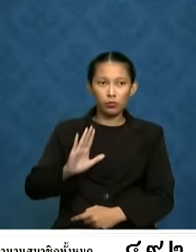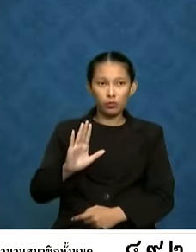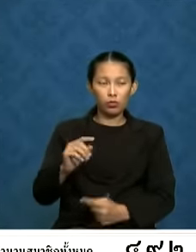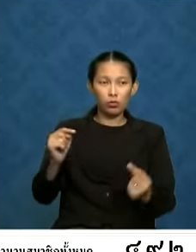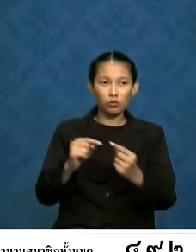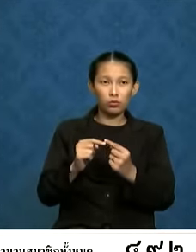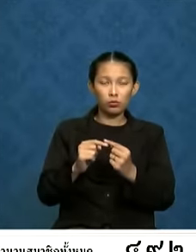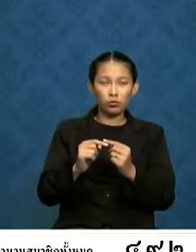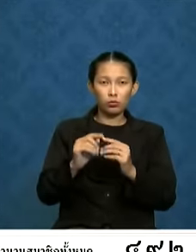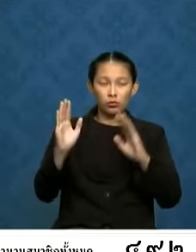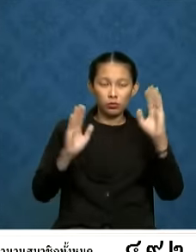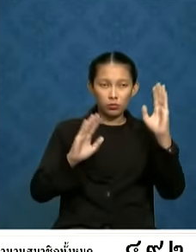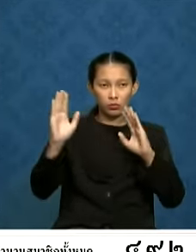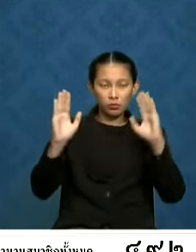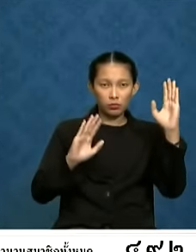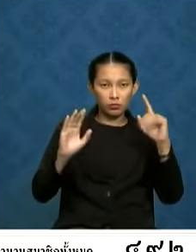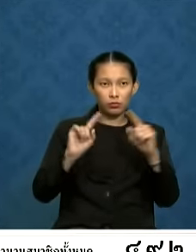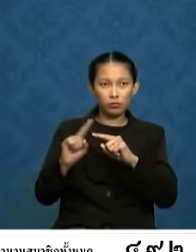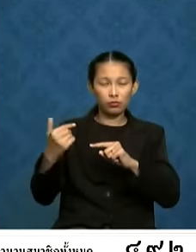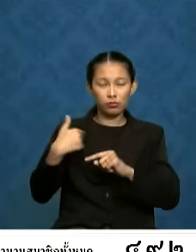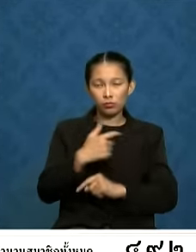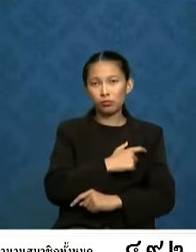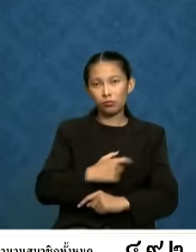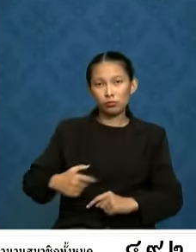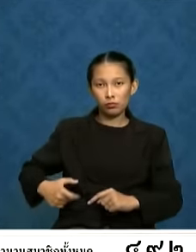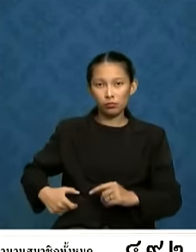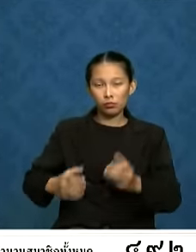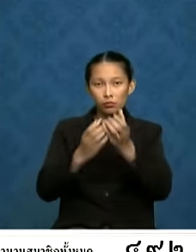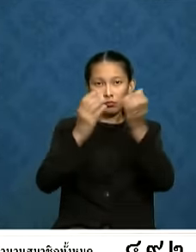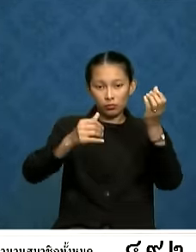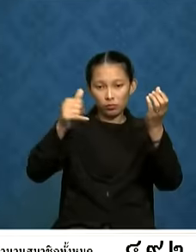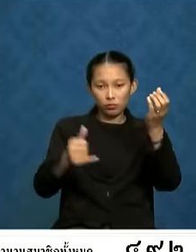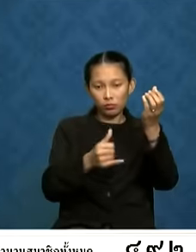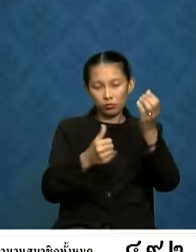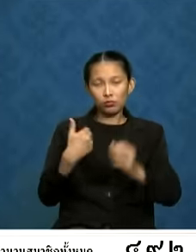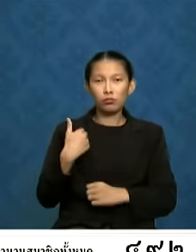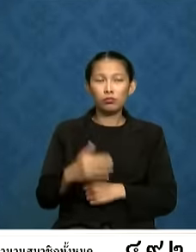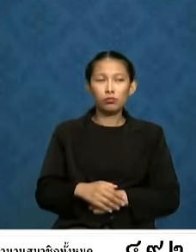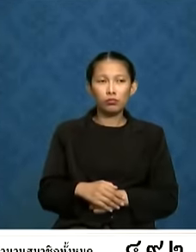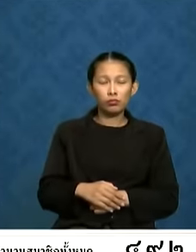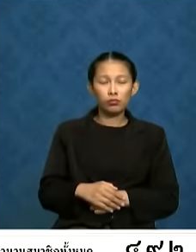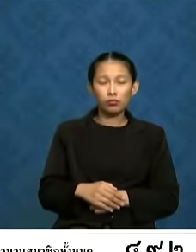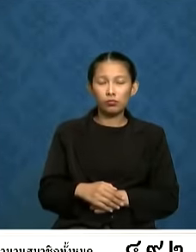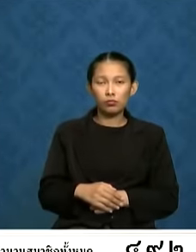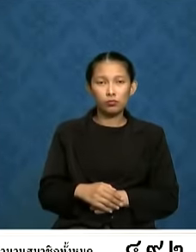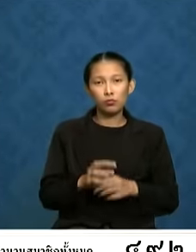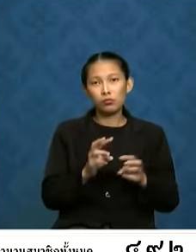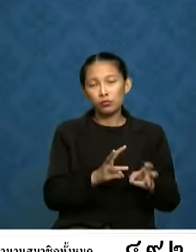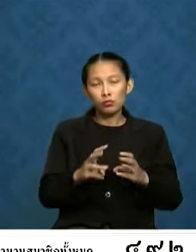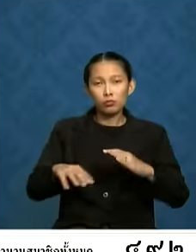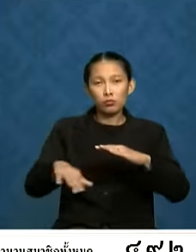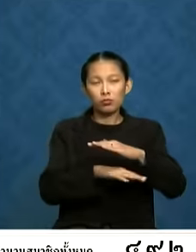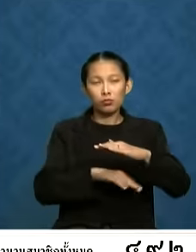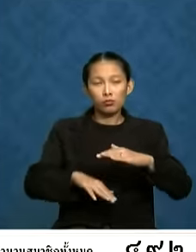เมืองการปกครองที่เป็นประชาธิปไตยที่มีพระมหากษัตริย์อยู่ใต้รัฐธรรมนูญซึ่งหลักการนี้เป็นหลักการพื้นฐานครับเป็นหลัก